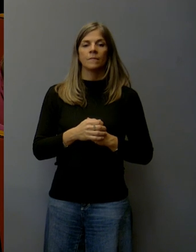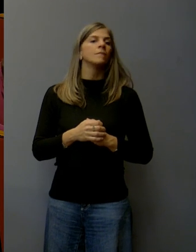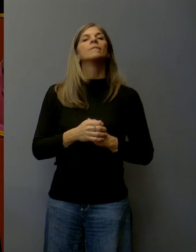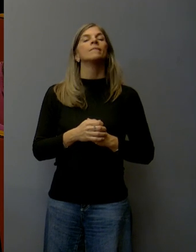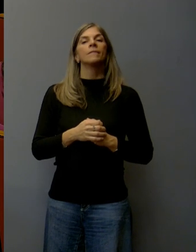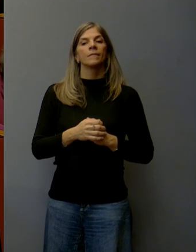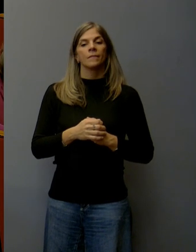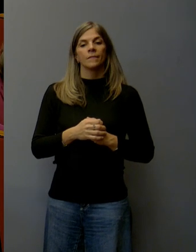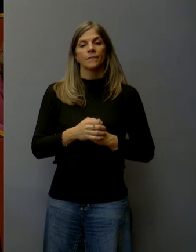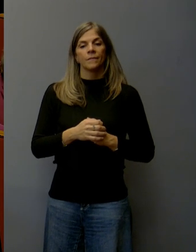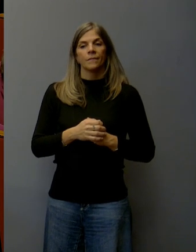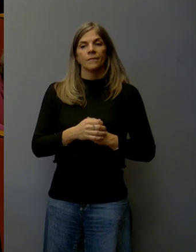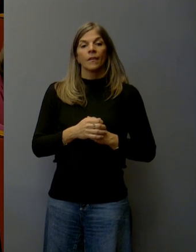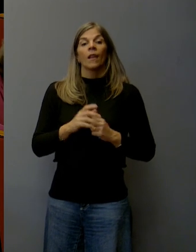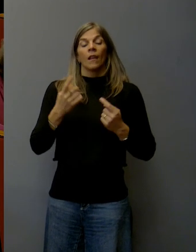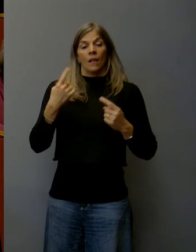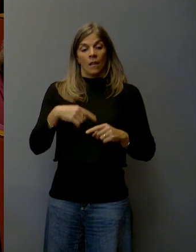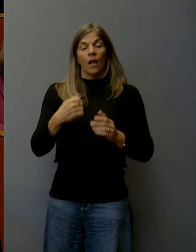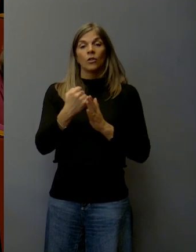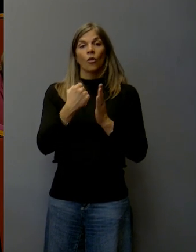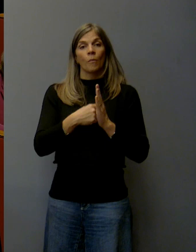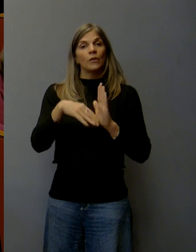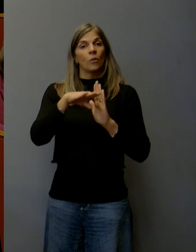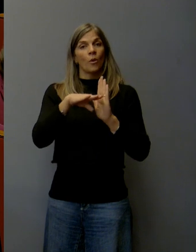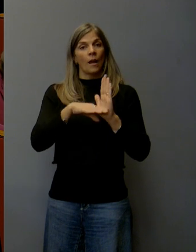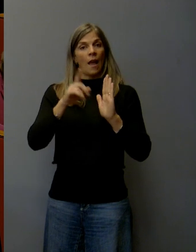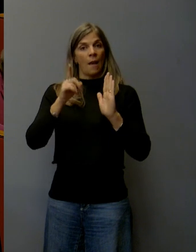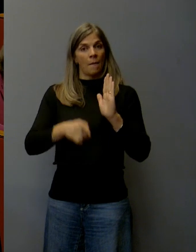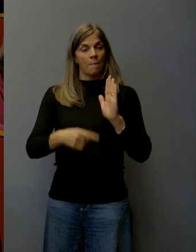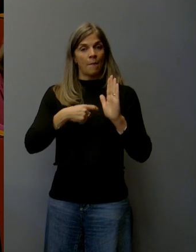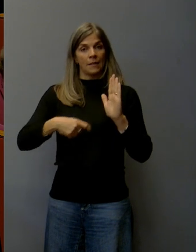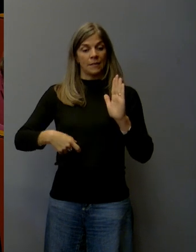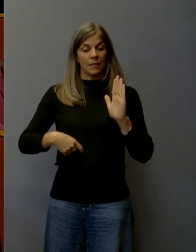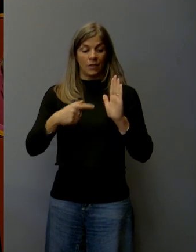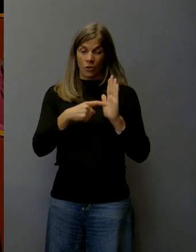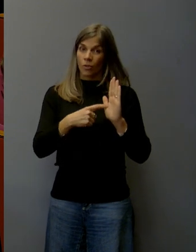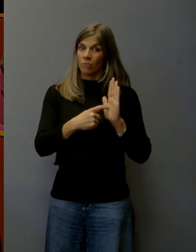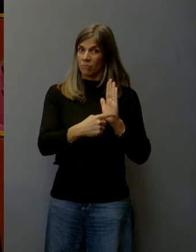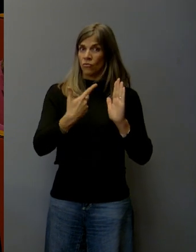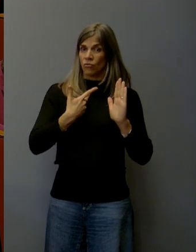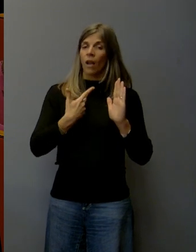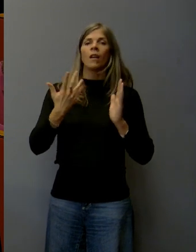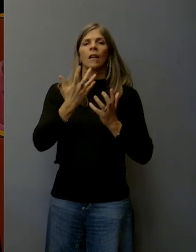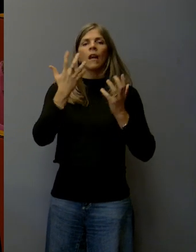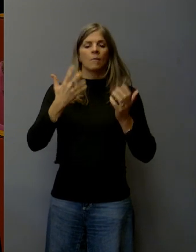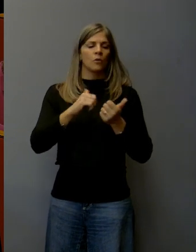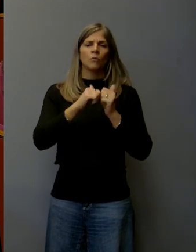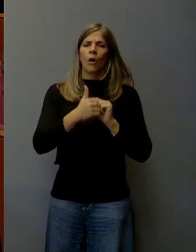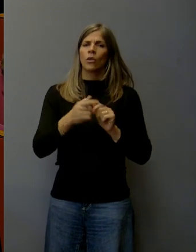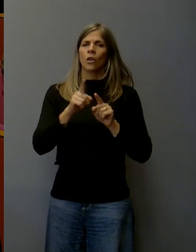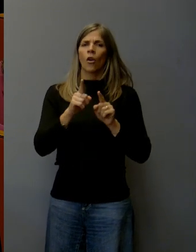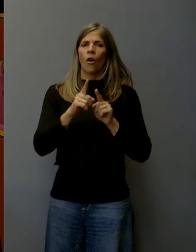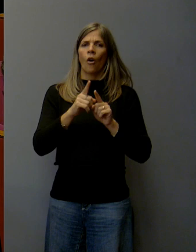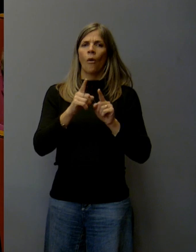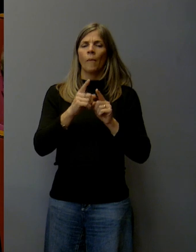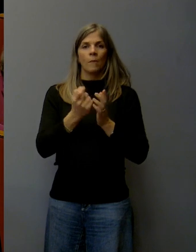nel mio programmatiche chiaramente lo sport È un fenomeno Certo è un fenomeno culturale e